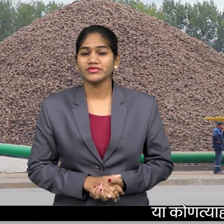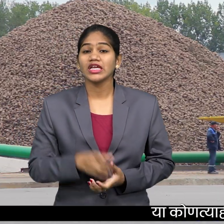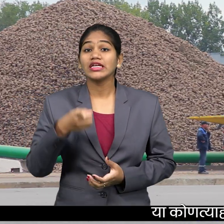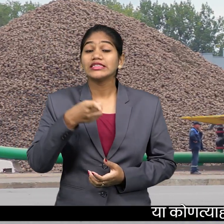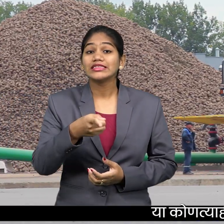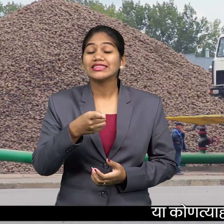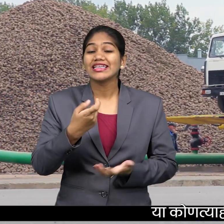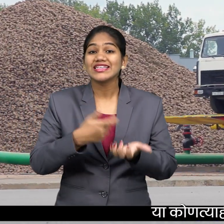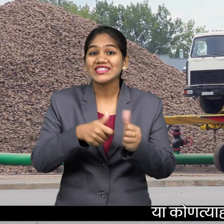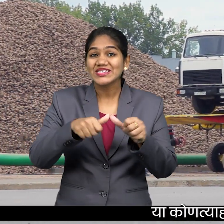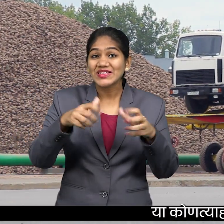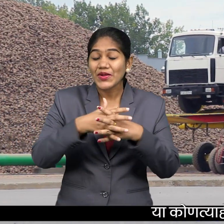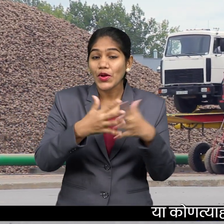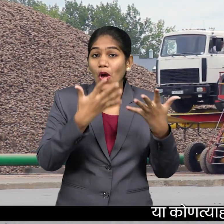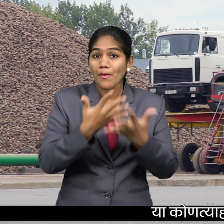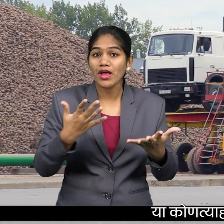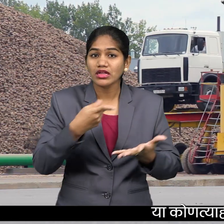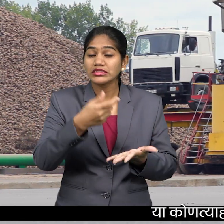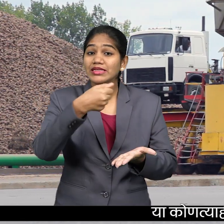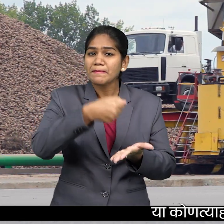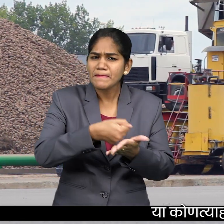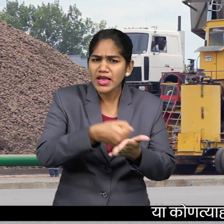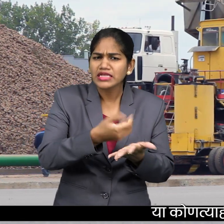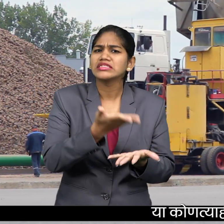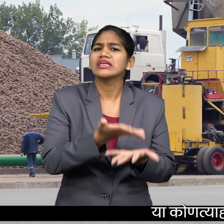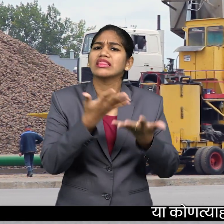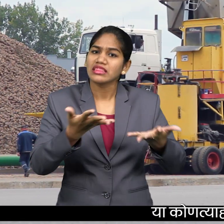या कोणत्याही मालाच्या उत्पादनासाठी